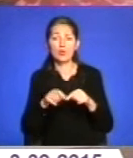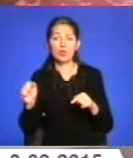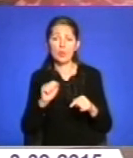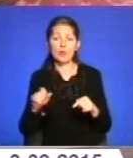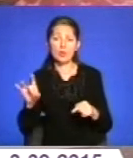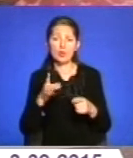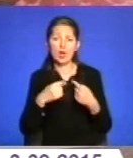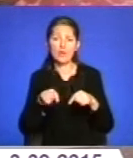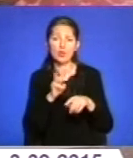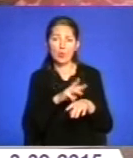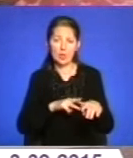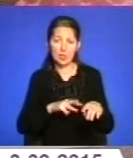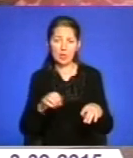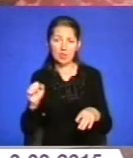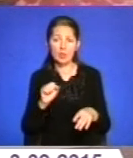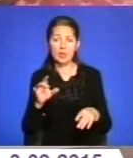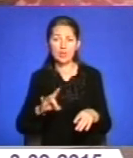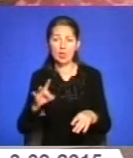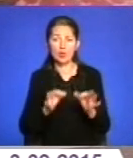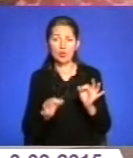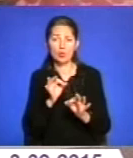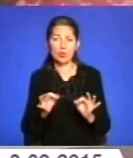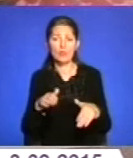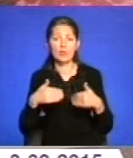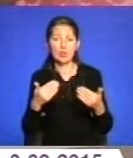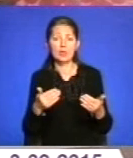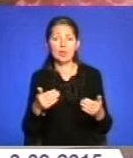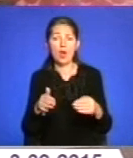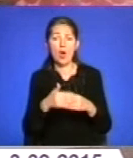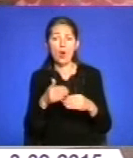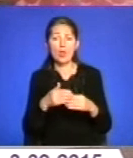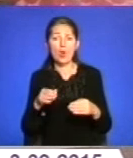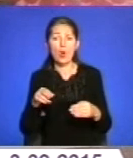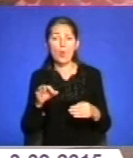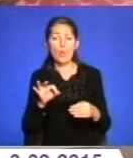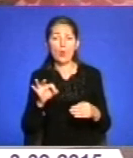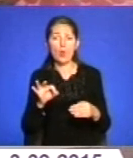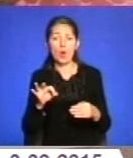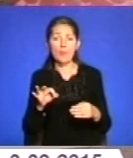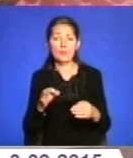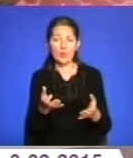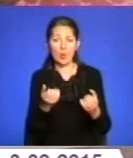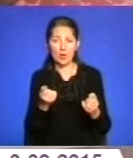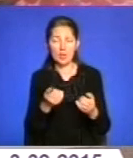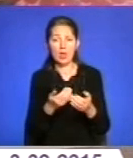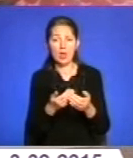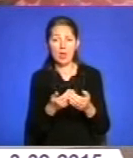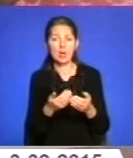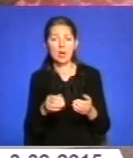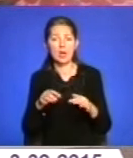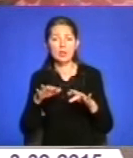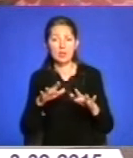райвідділу Теребовлянським районним судом винесено ухвалу про обрання мір запобіжного заходу